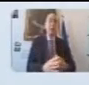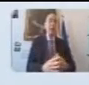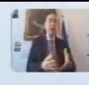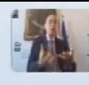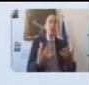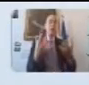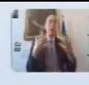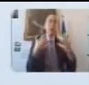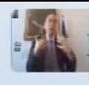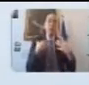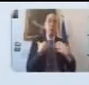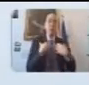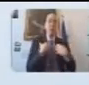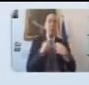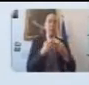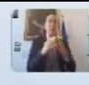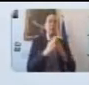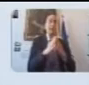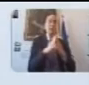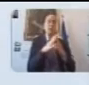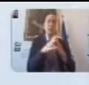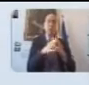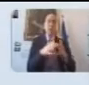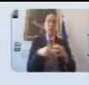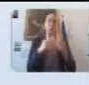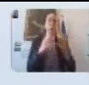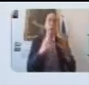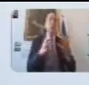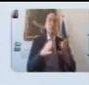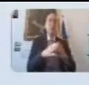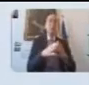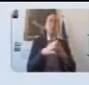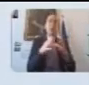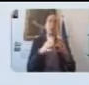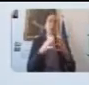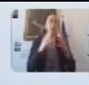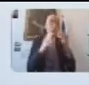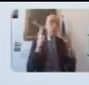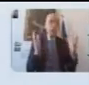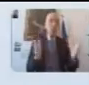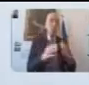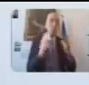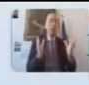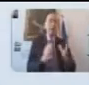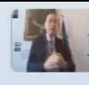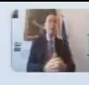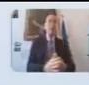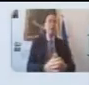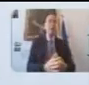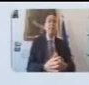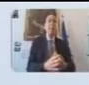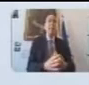genere, noi cercheremo di saperlo prima, ma se non ci riusciamo, non ci riuscissimo o non riuscissimo a coprirli